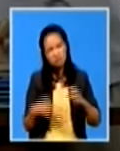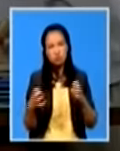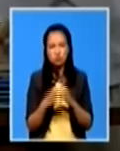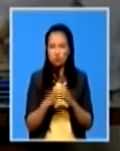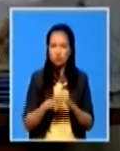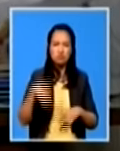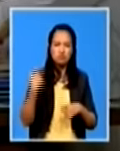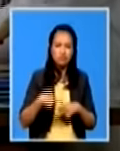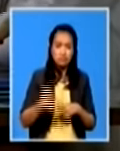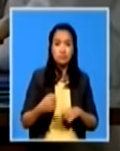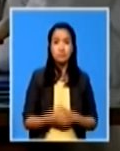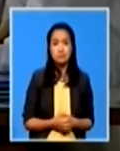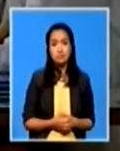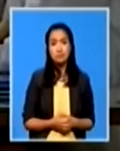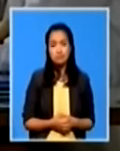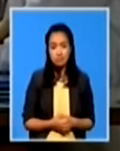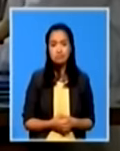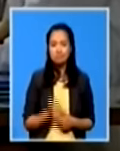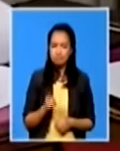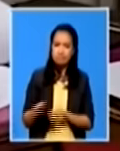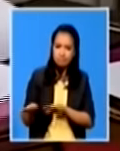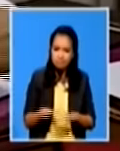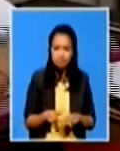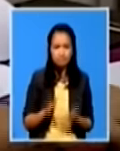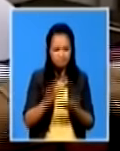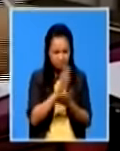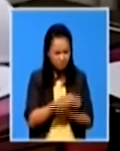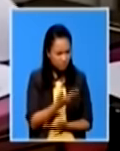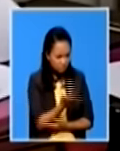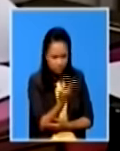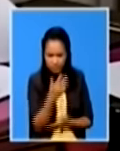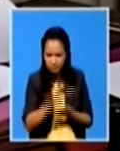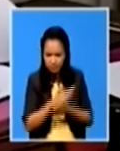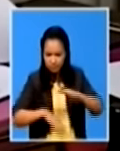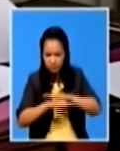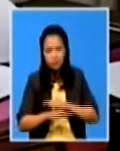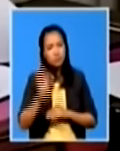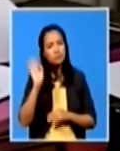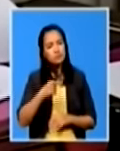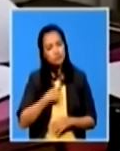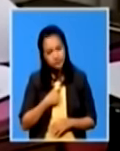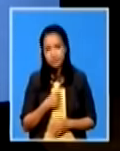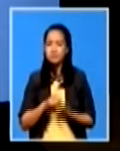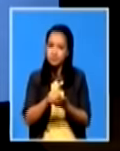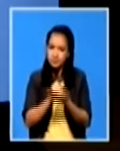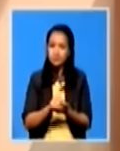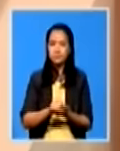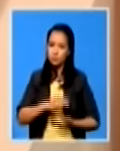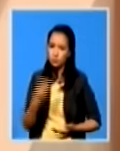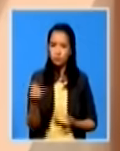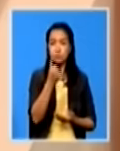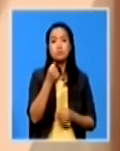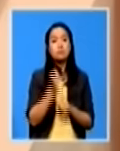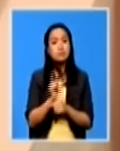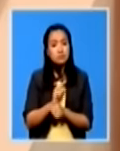งต้องมีการเตรียมการถามหาเอกสารหลายฉบับนะครับรัฐบาลนี้ก็เพิ่มศักยภาพการให้บริการภาครัฐโดย